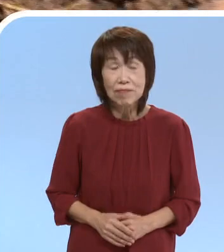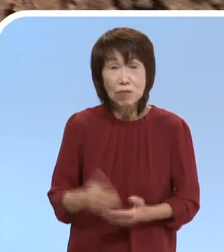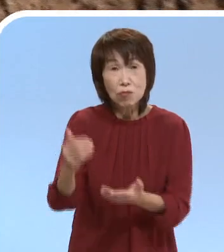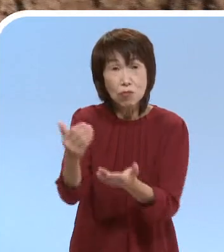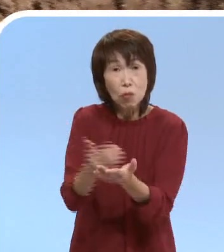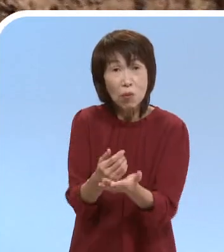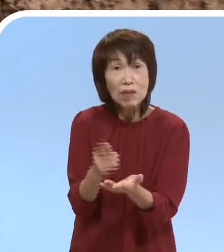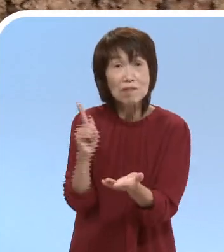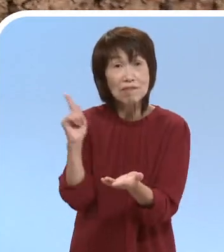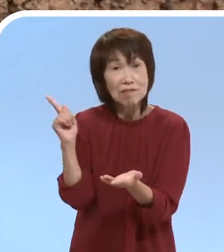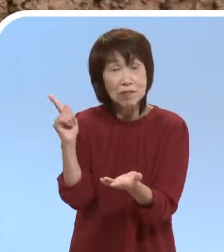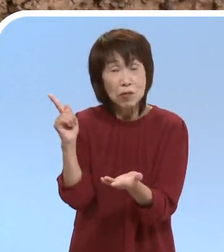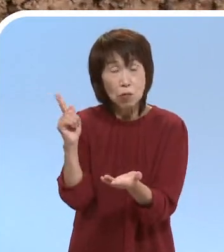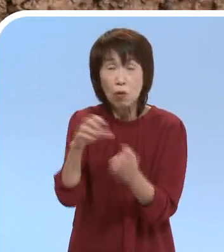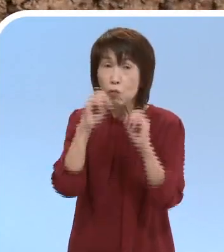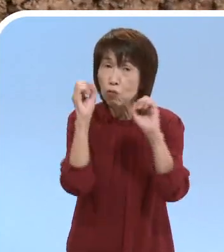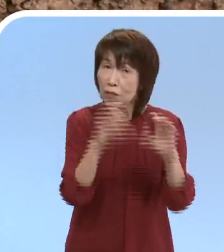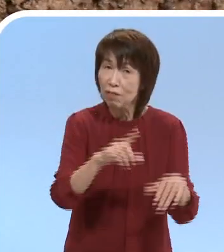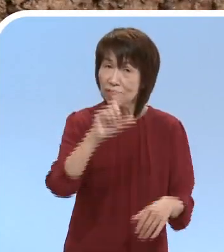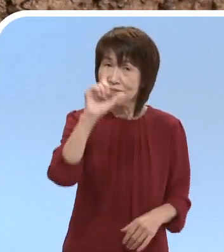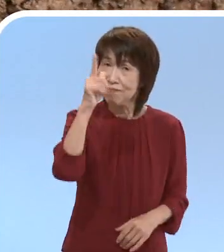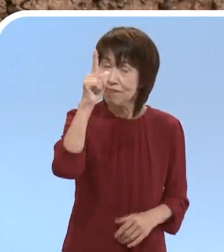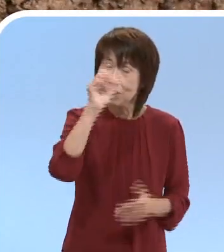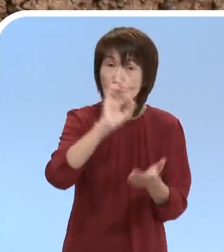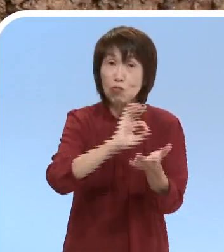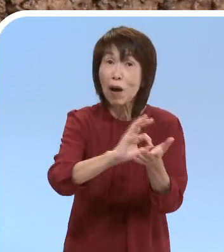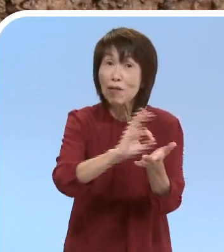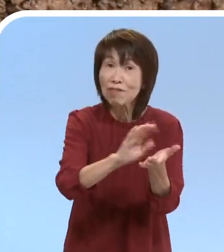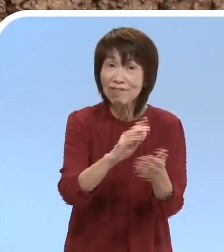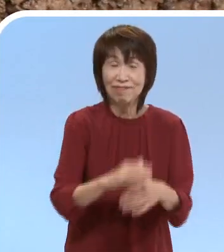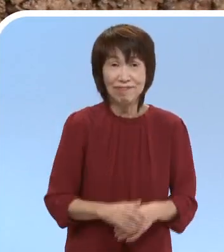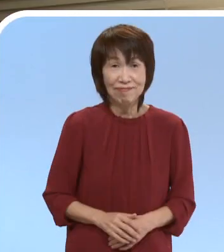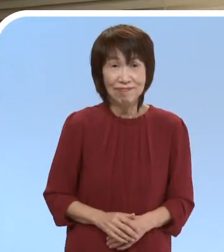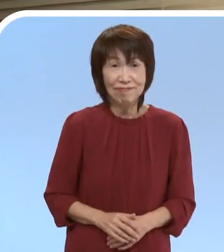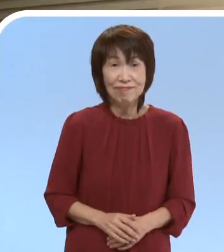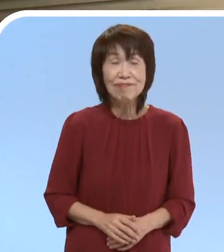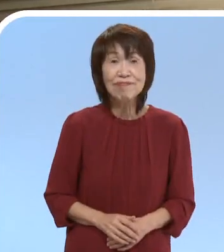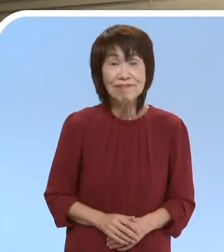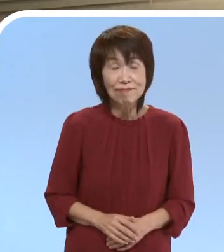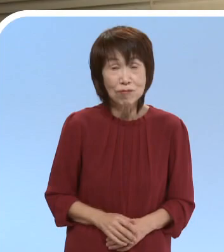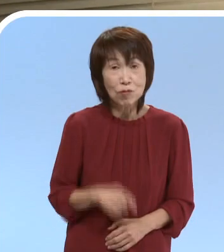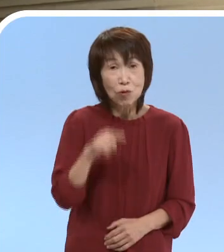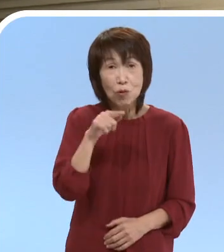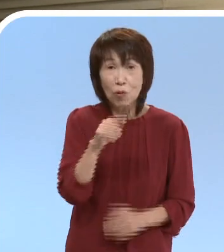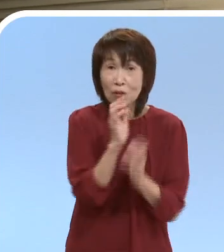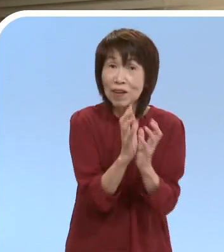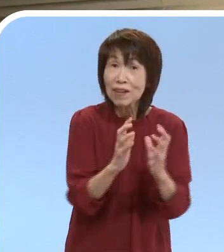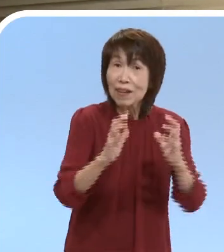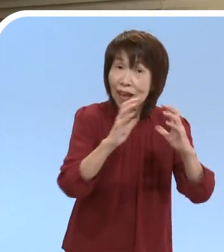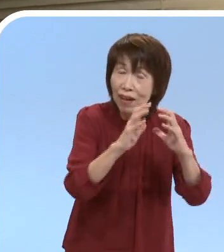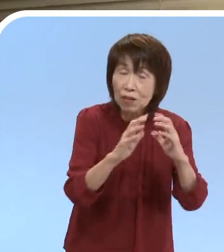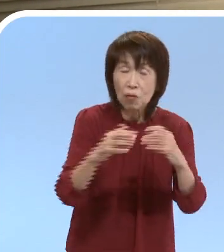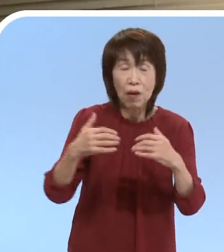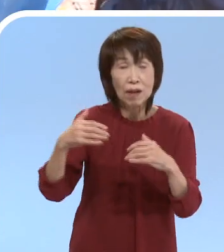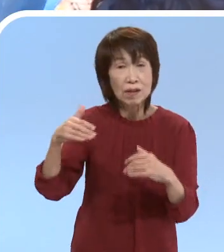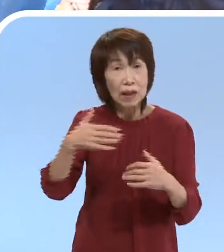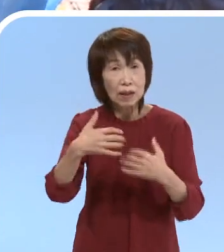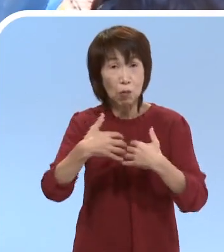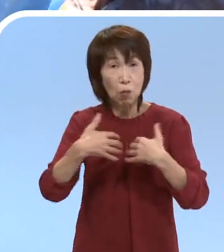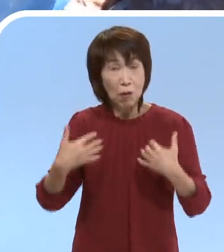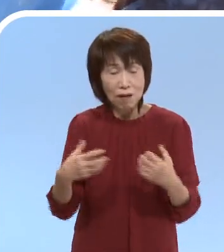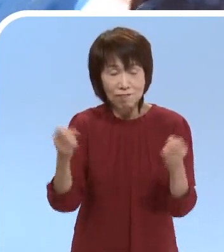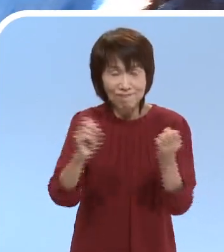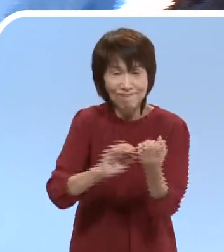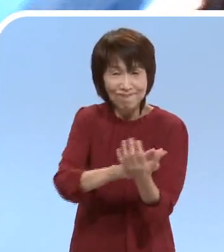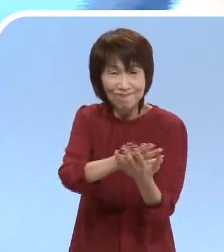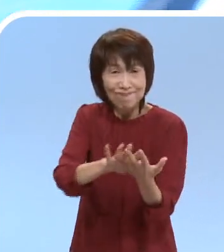分離した残りカスも有効活用しているんです。 野菜くずだとか、まあ、魚のアラ、それと一